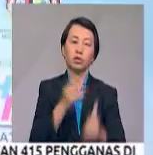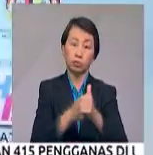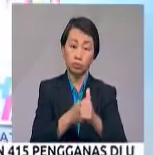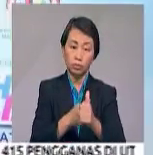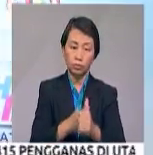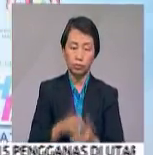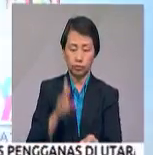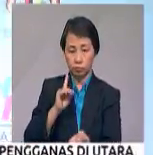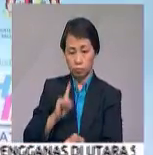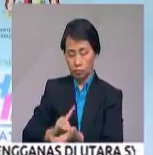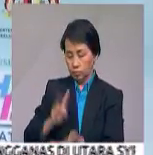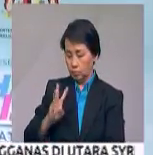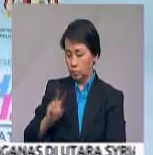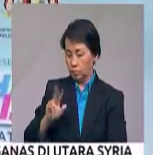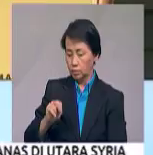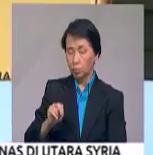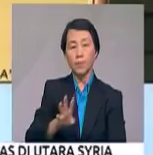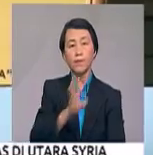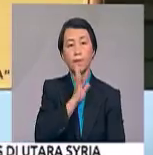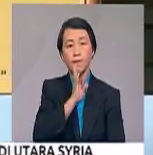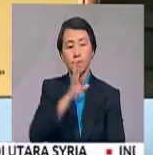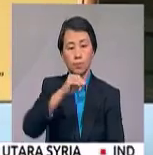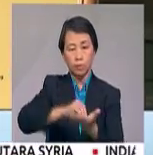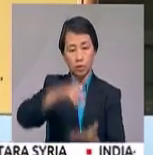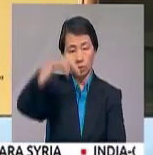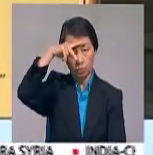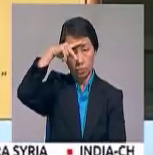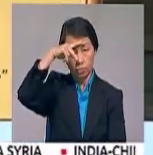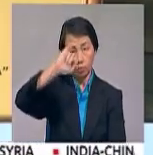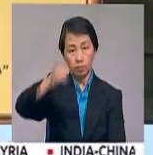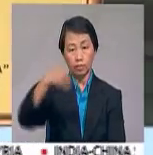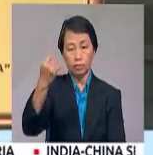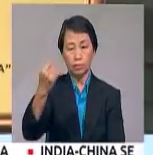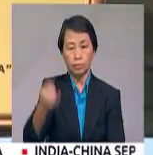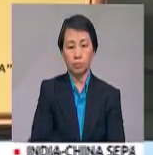Datuk Seri Dr. Wan Azizah menyatakannya di Putrajaya.